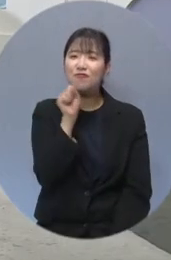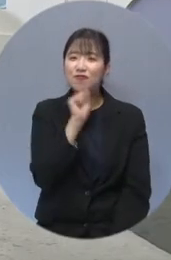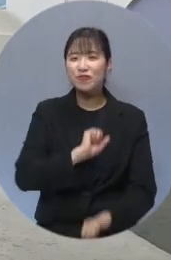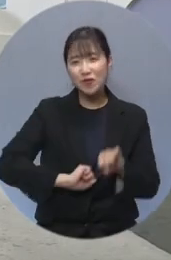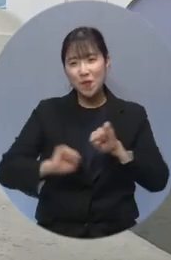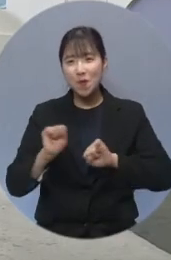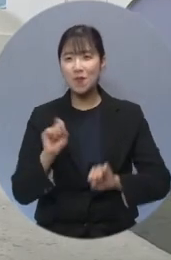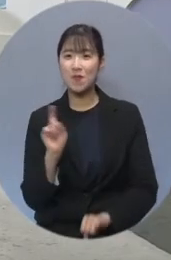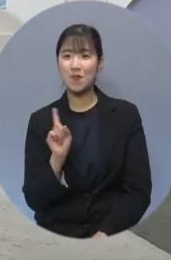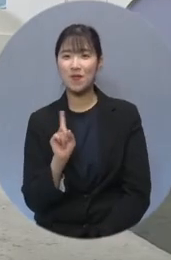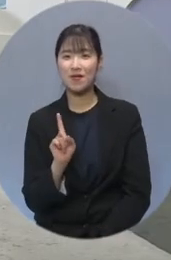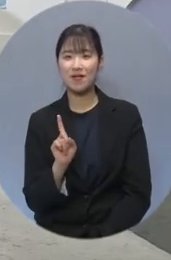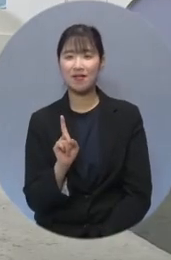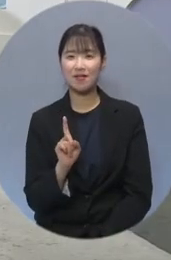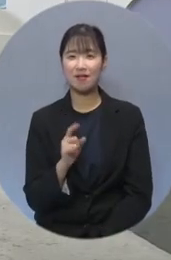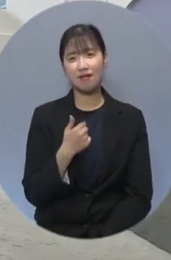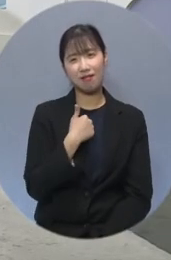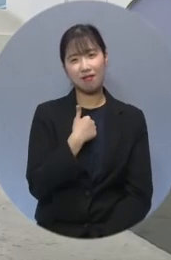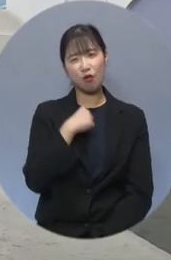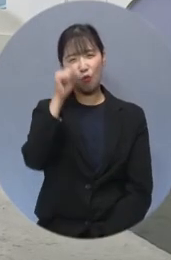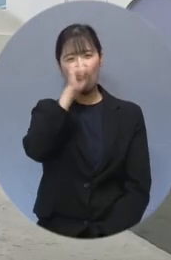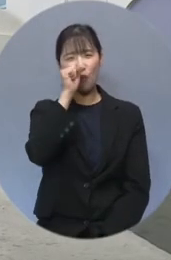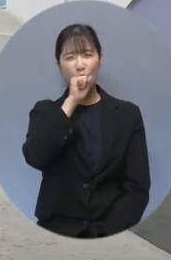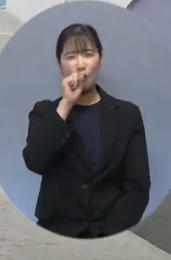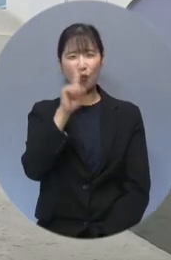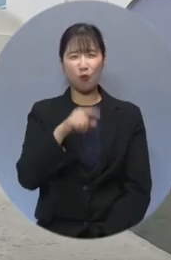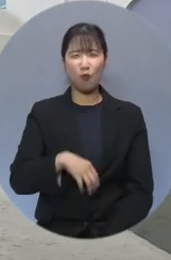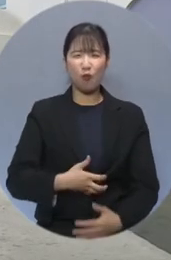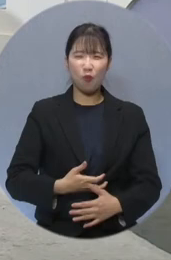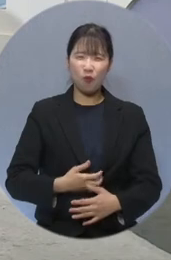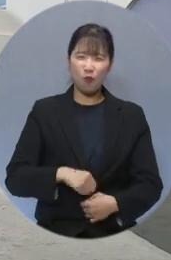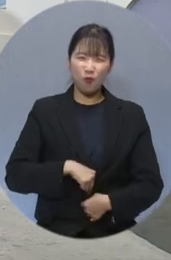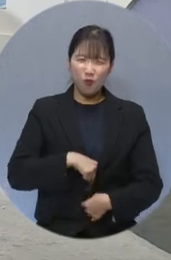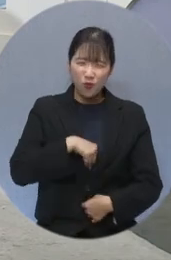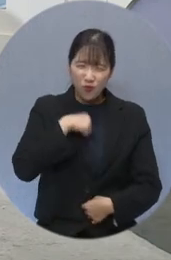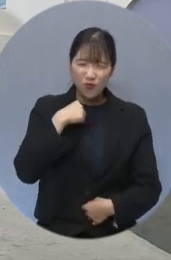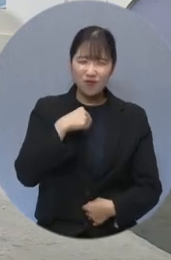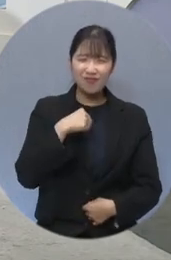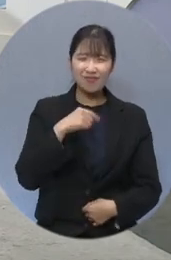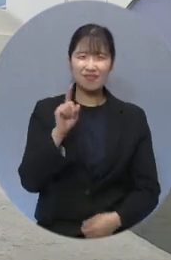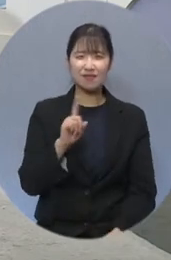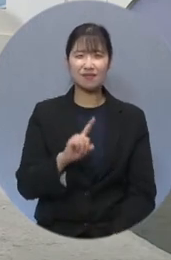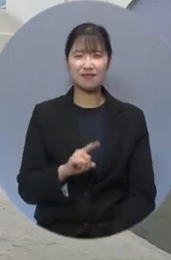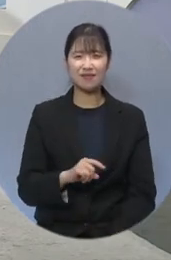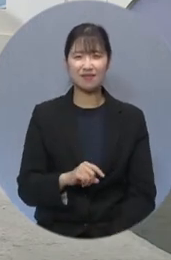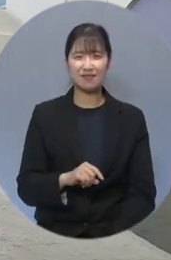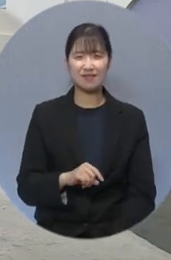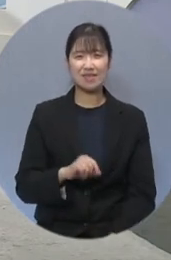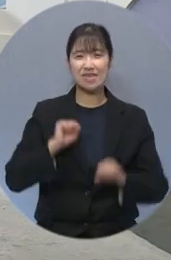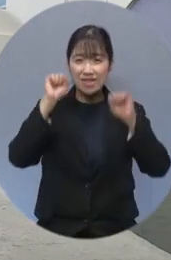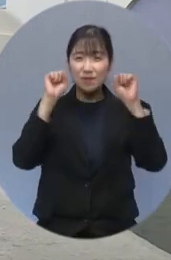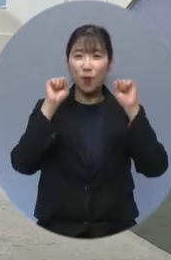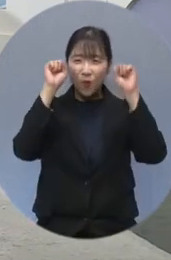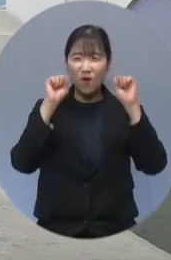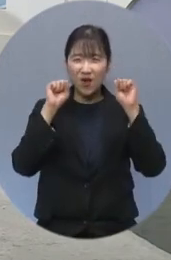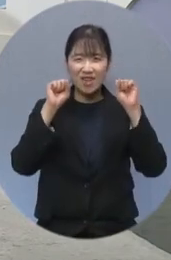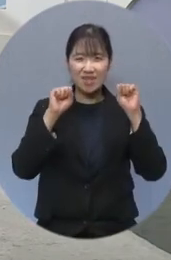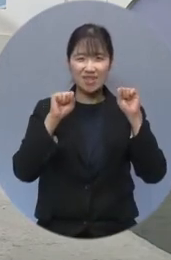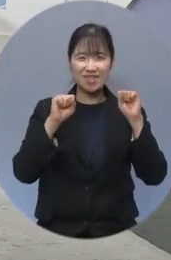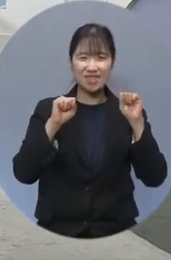어떤 취미를 뭐 좋아하는 거는 솔직하게 얘기하면 이제 익스트림 스포츠라 그래서